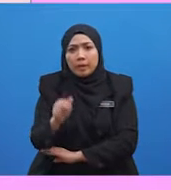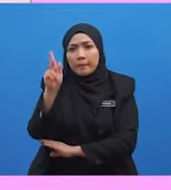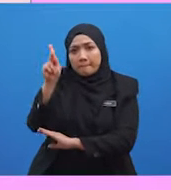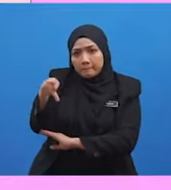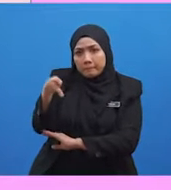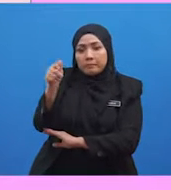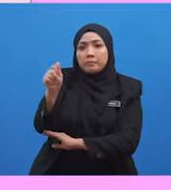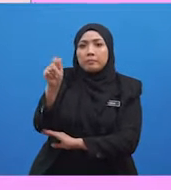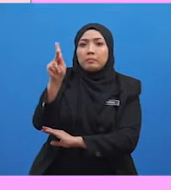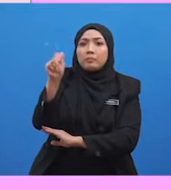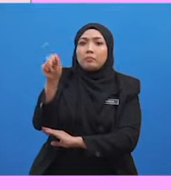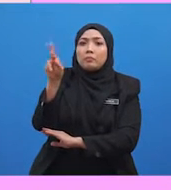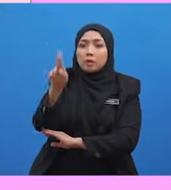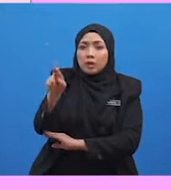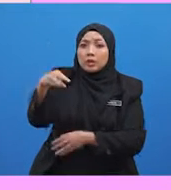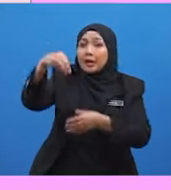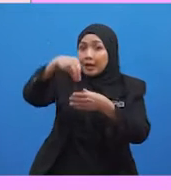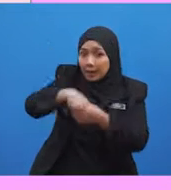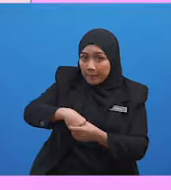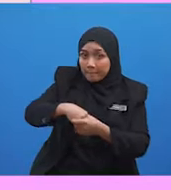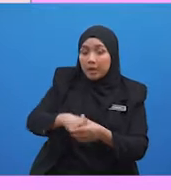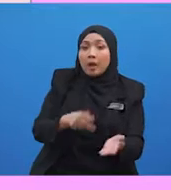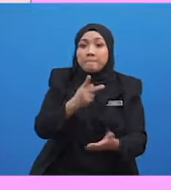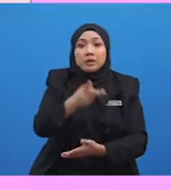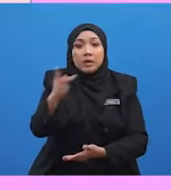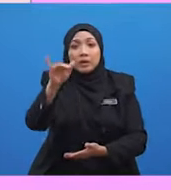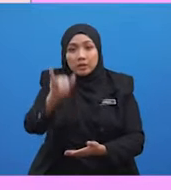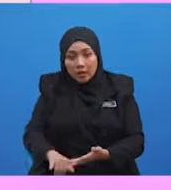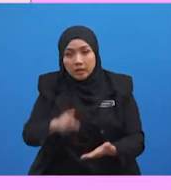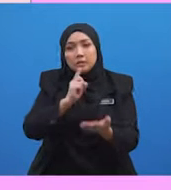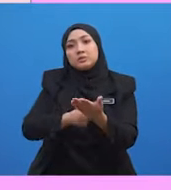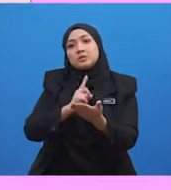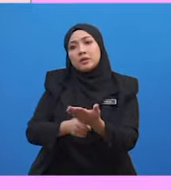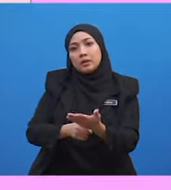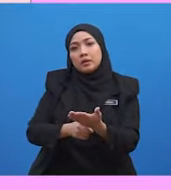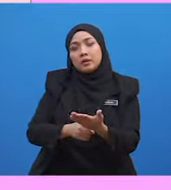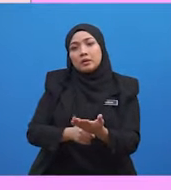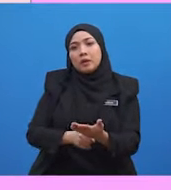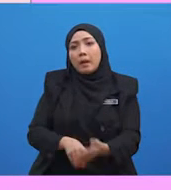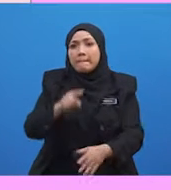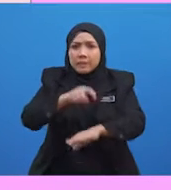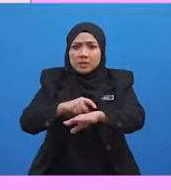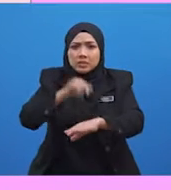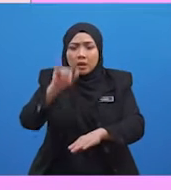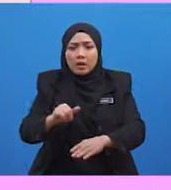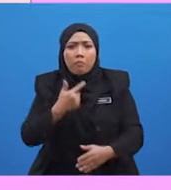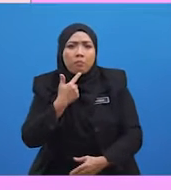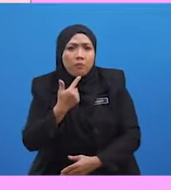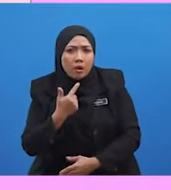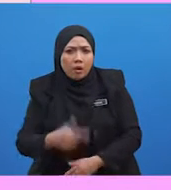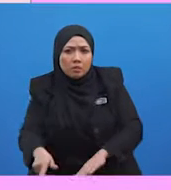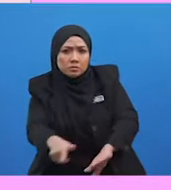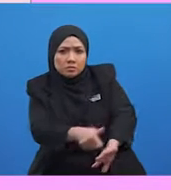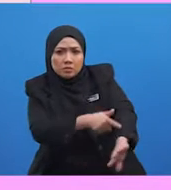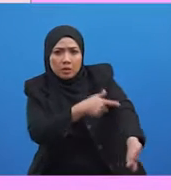dibincangkan dan masa yang panjang boleh menyebabkan berlakunya perubahan ahli